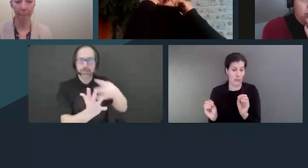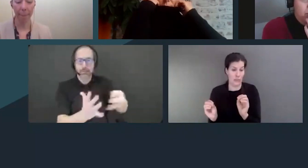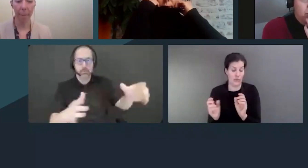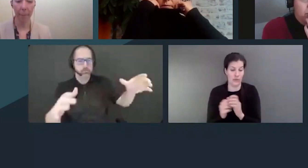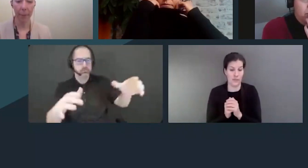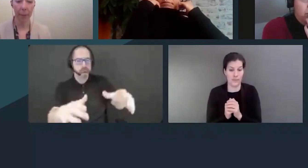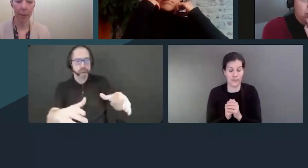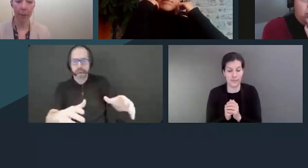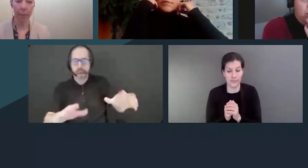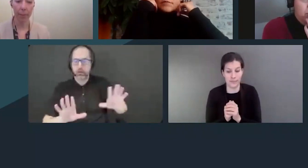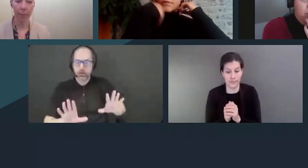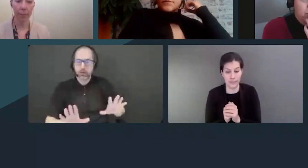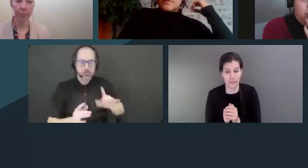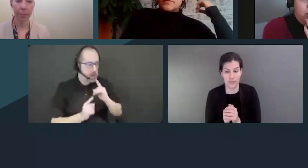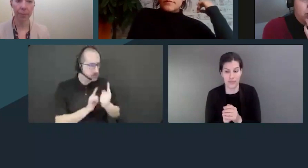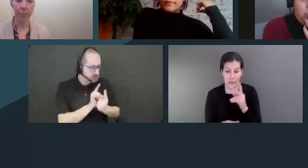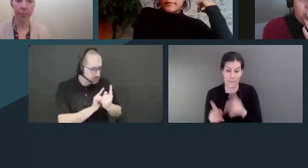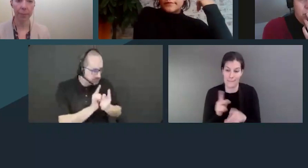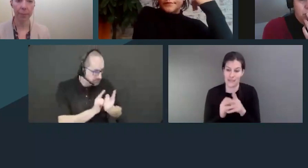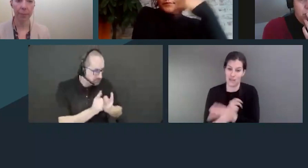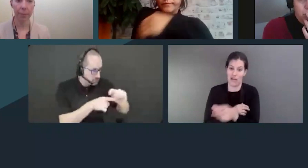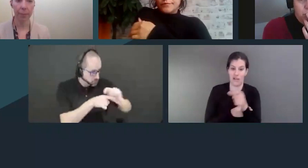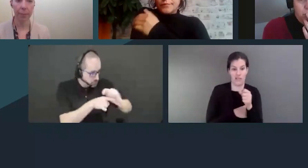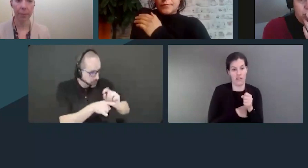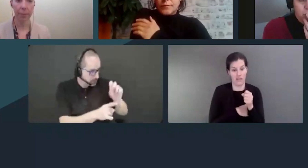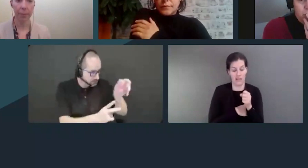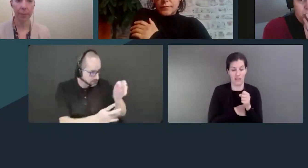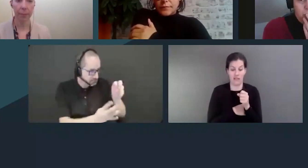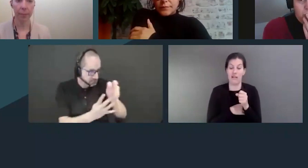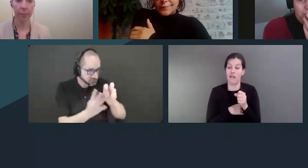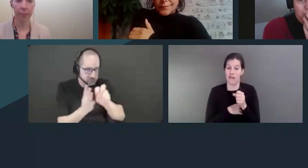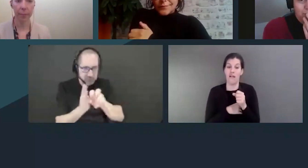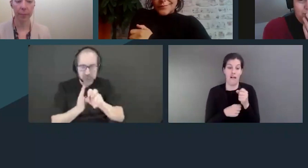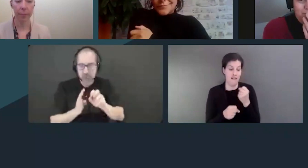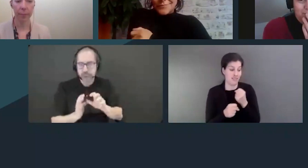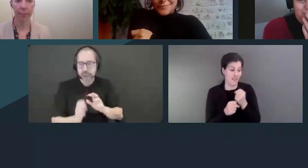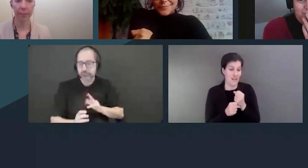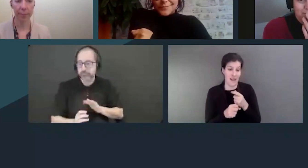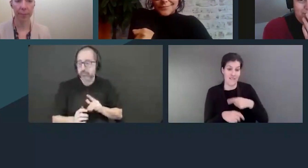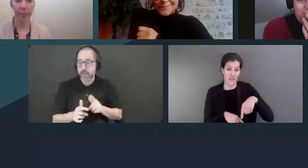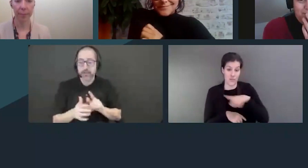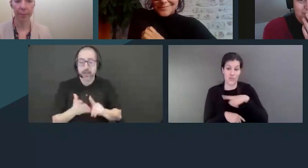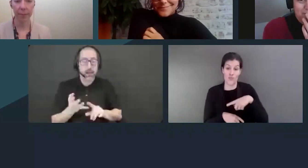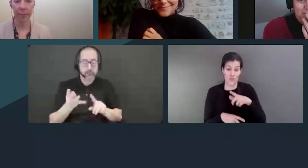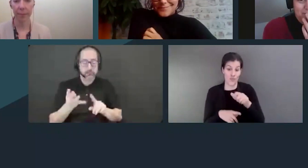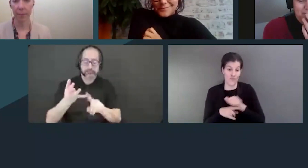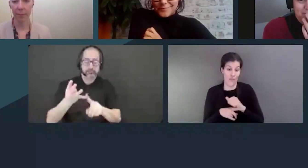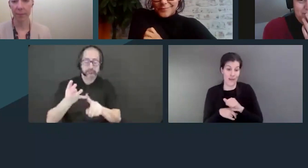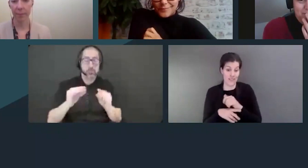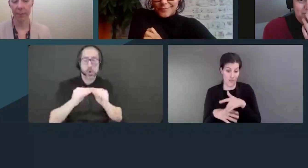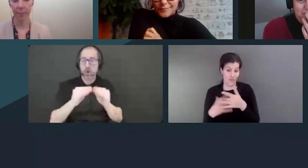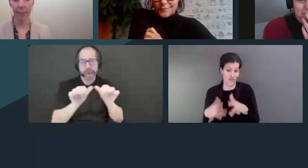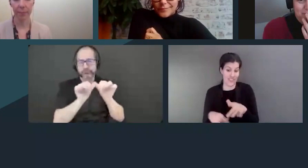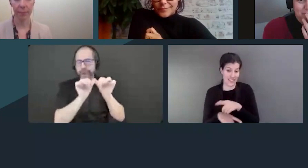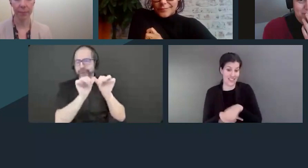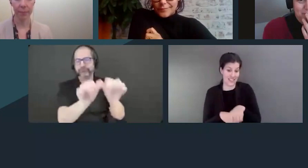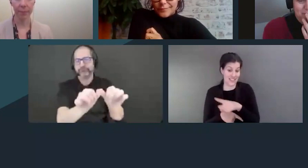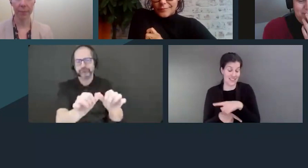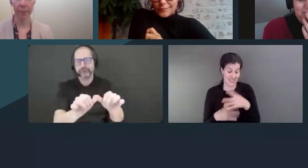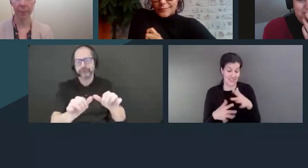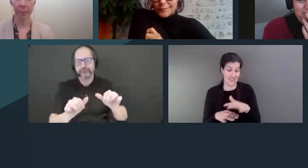Et donc, c'est un aspect qui ne finit jamais, qui ne s'arrête jamais. Pour tous et toutes d'entre nous, il est question